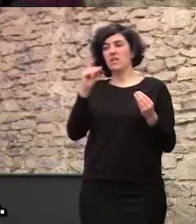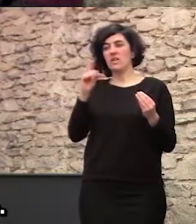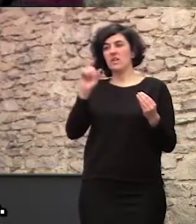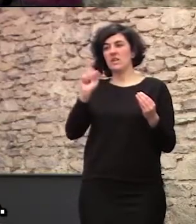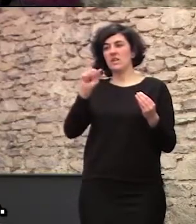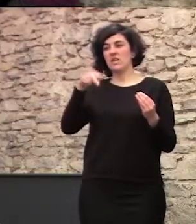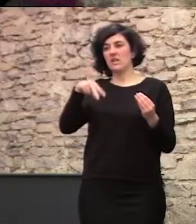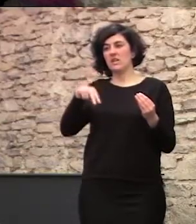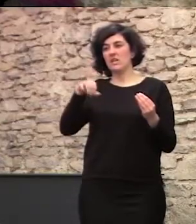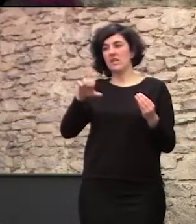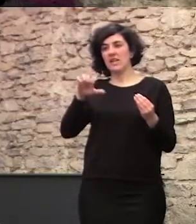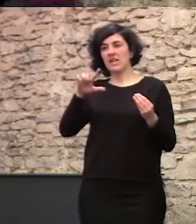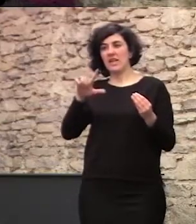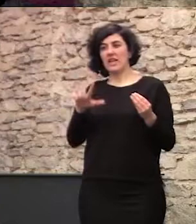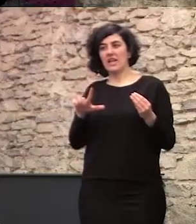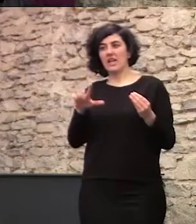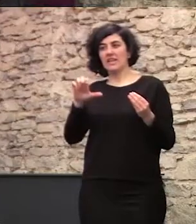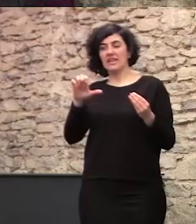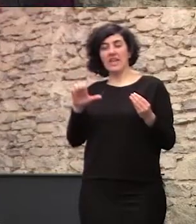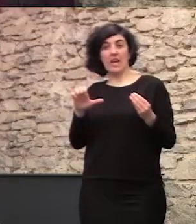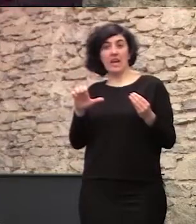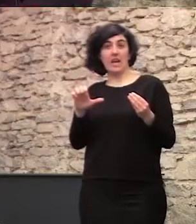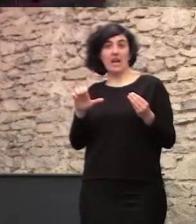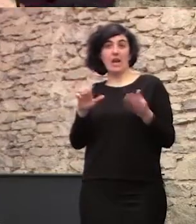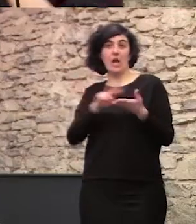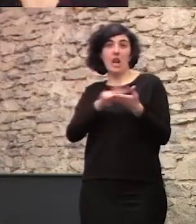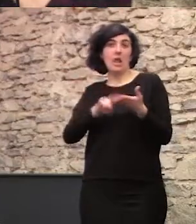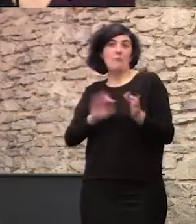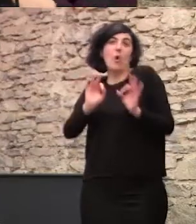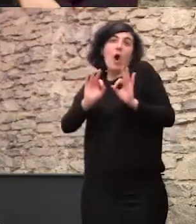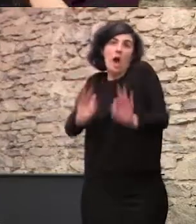Danelena ez palitzen nuke irakurriko.